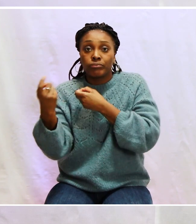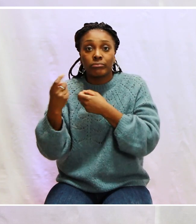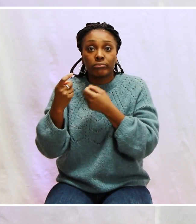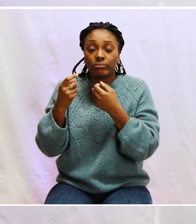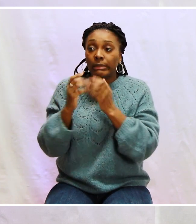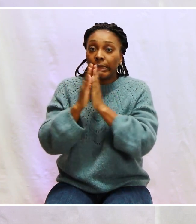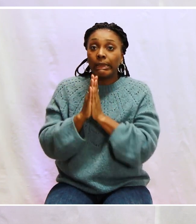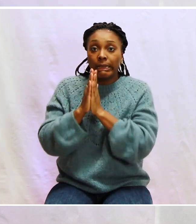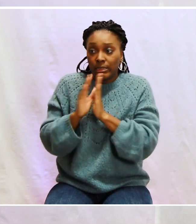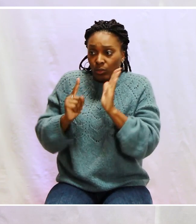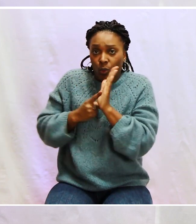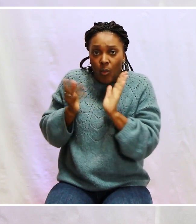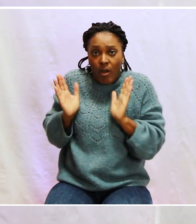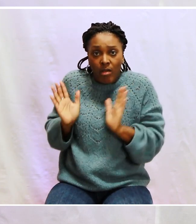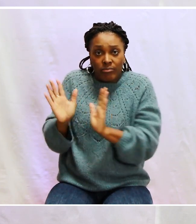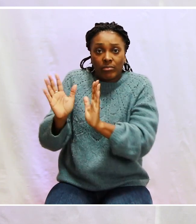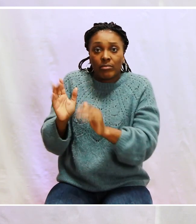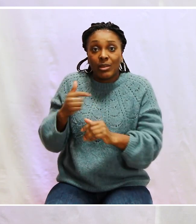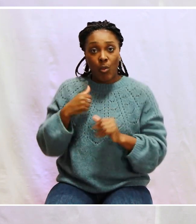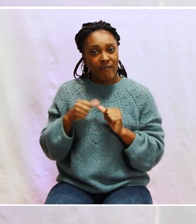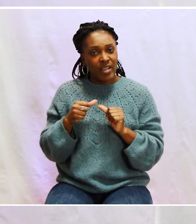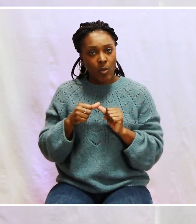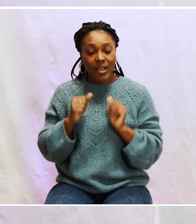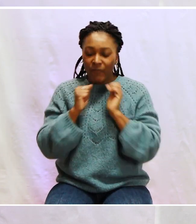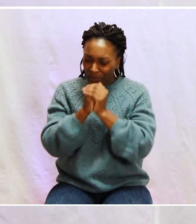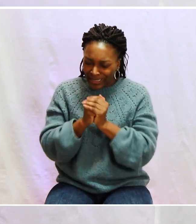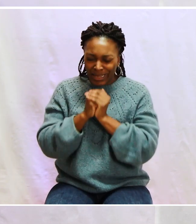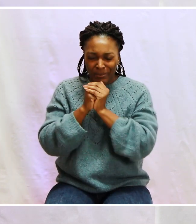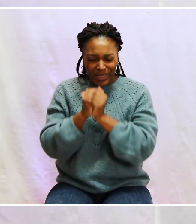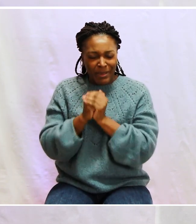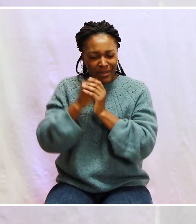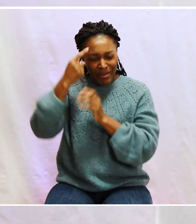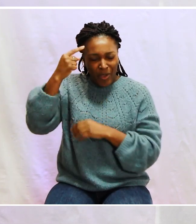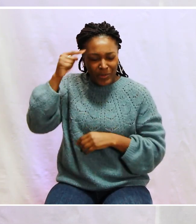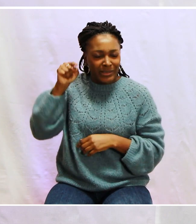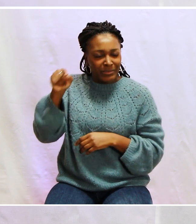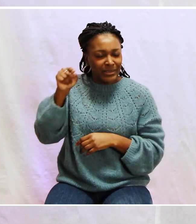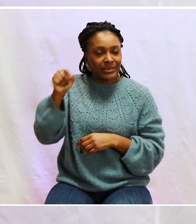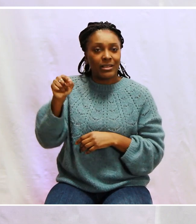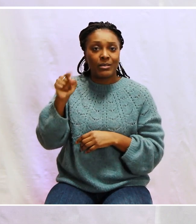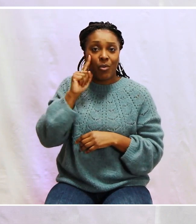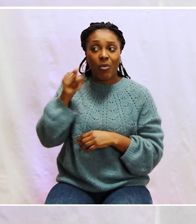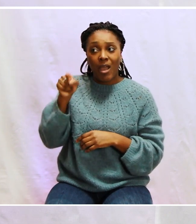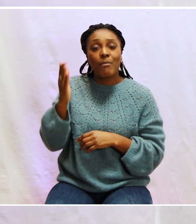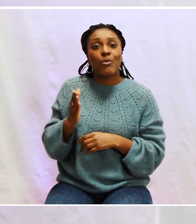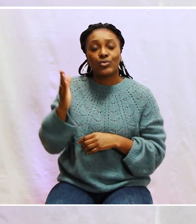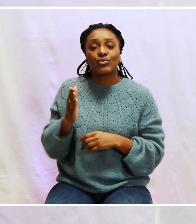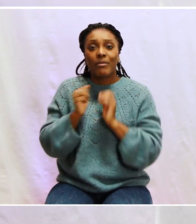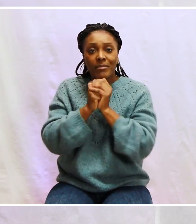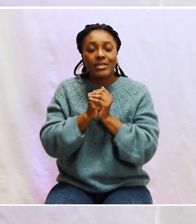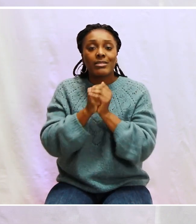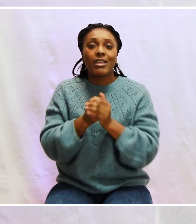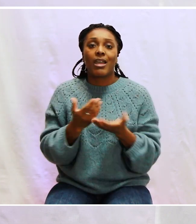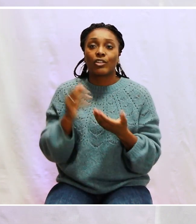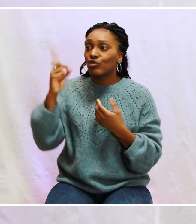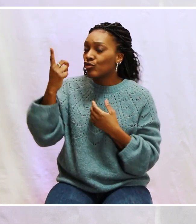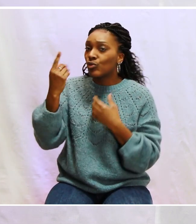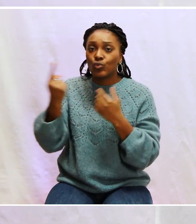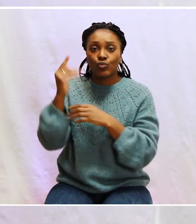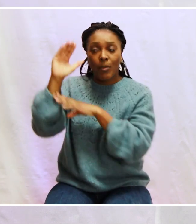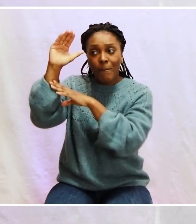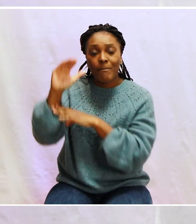soit, mais nous pousse à prier, à aimer, à continuer à intercéder parce que la personne en a besoin, parce que Dieu a sa